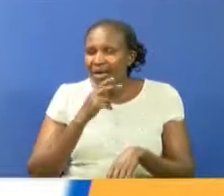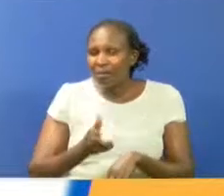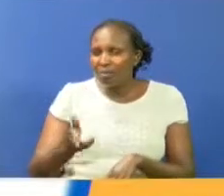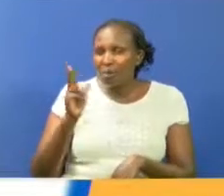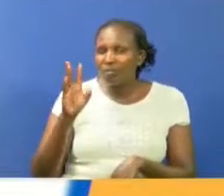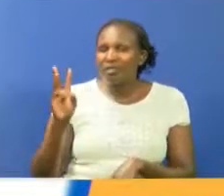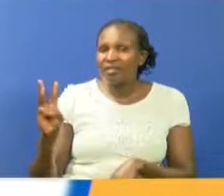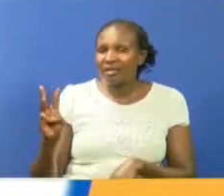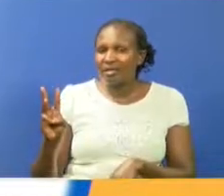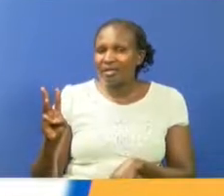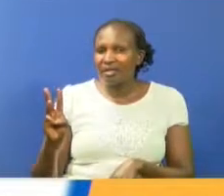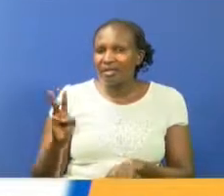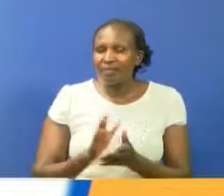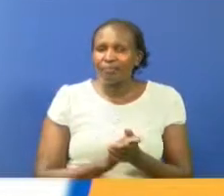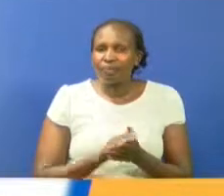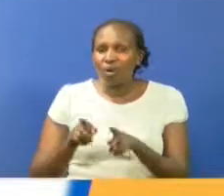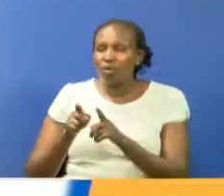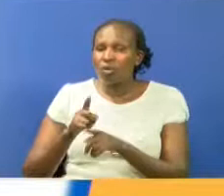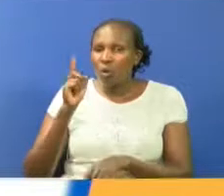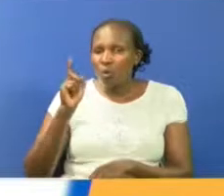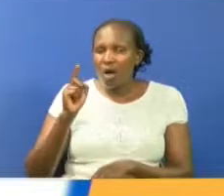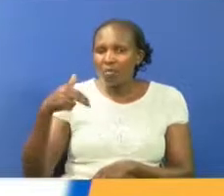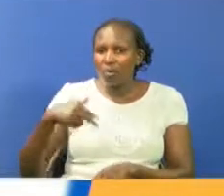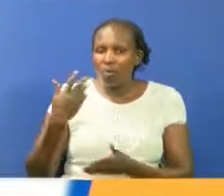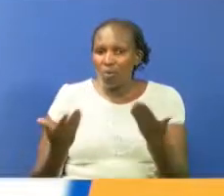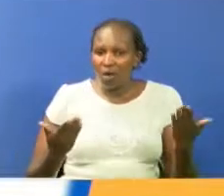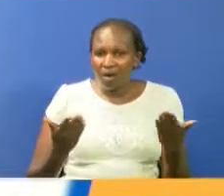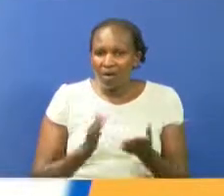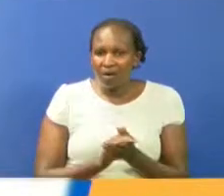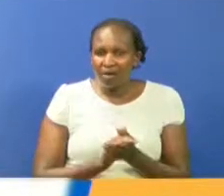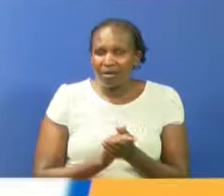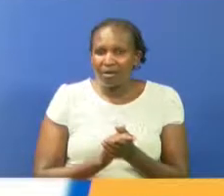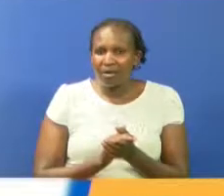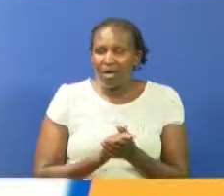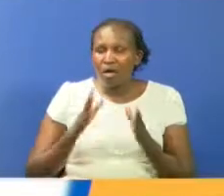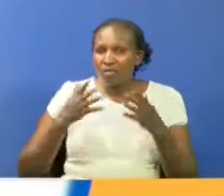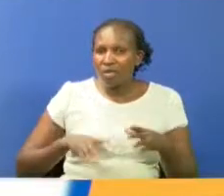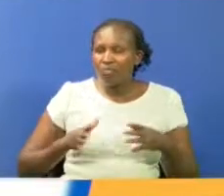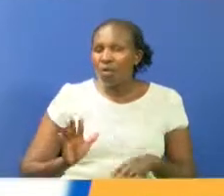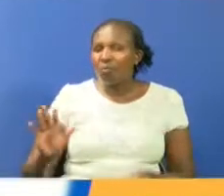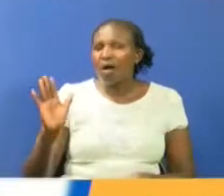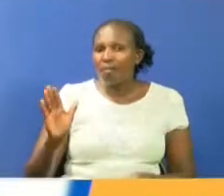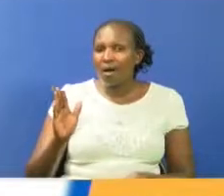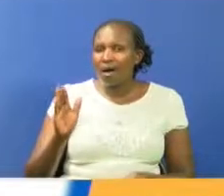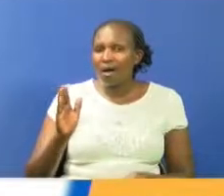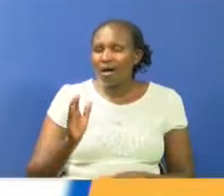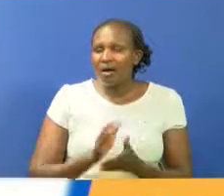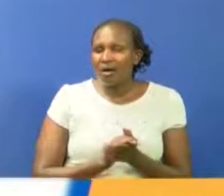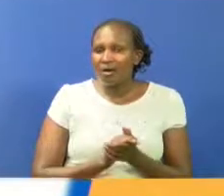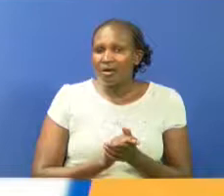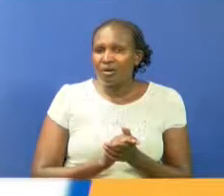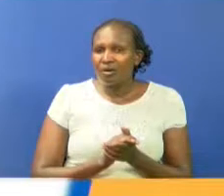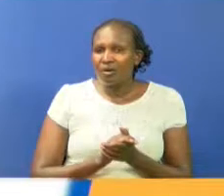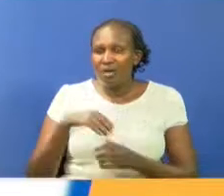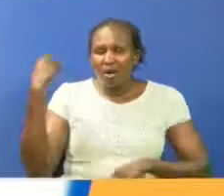3, ikipita ya ine ikampika mapacha. Ilipompika mapacha, watu wao wote wa munisipo na marungu walimfahamia